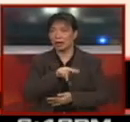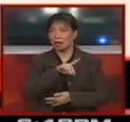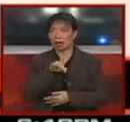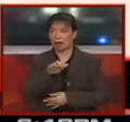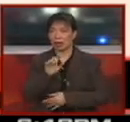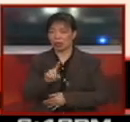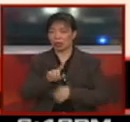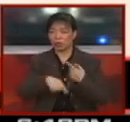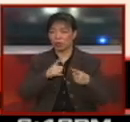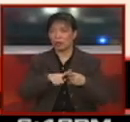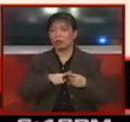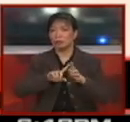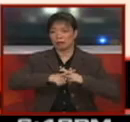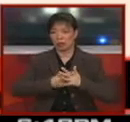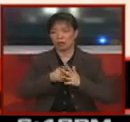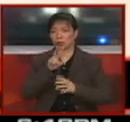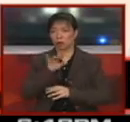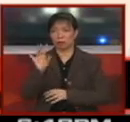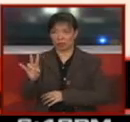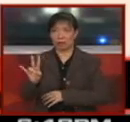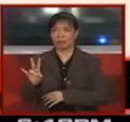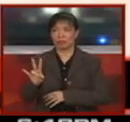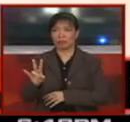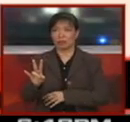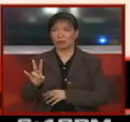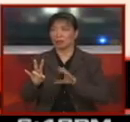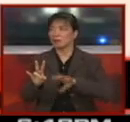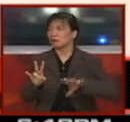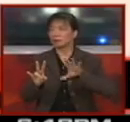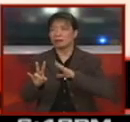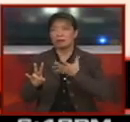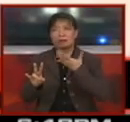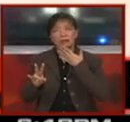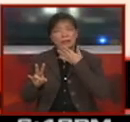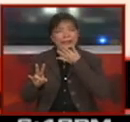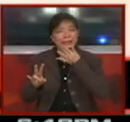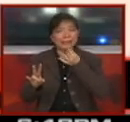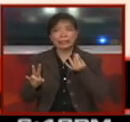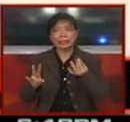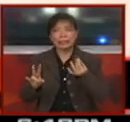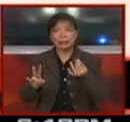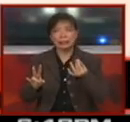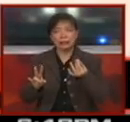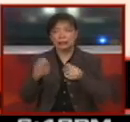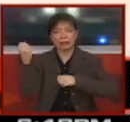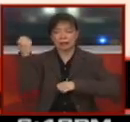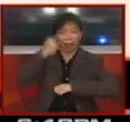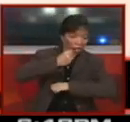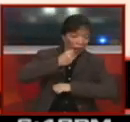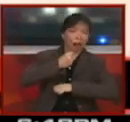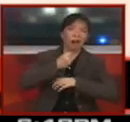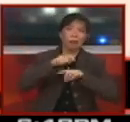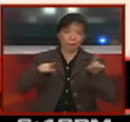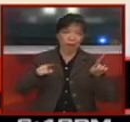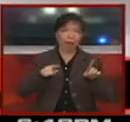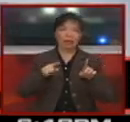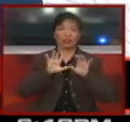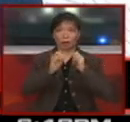noong 2007 dito, bank halos, hindi naman bankrupt, no? But it was in corporate